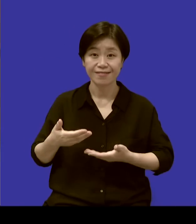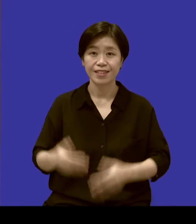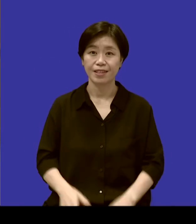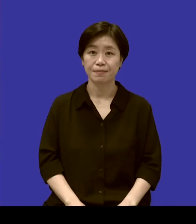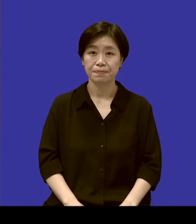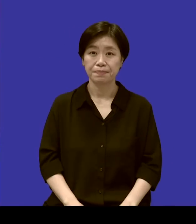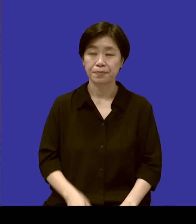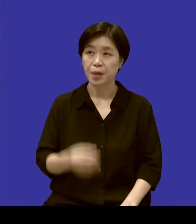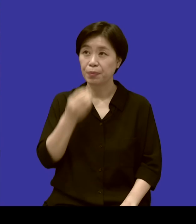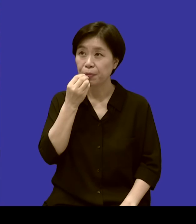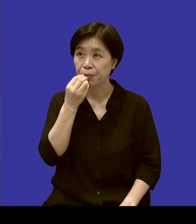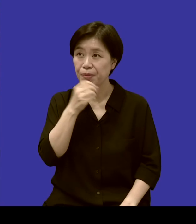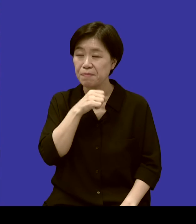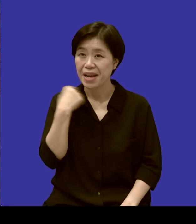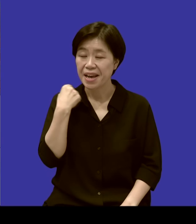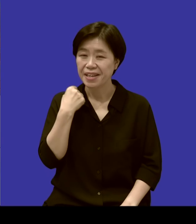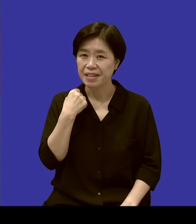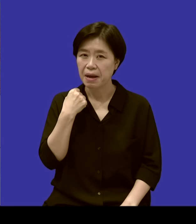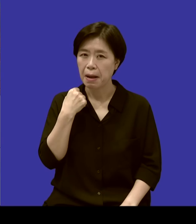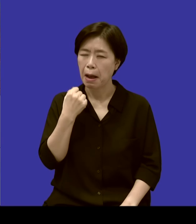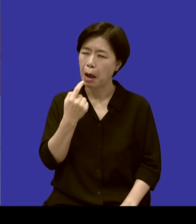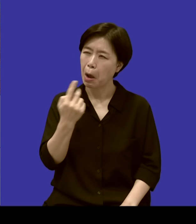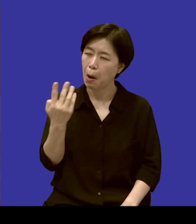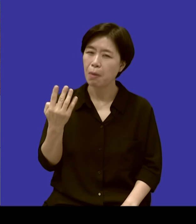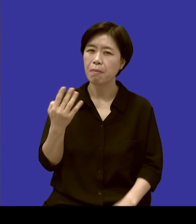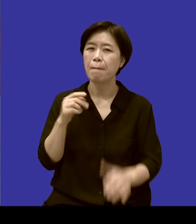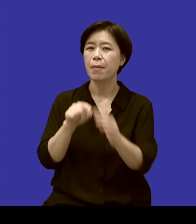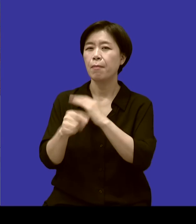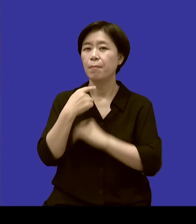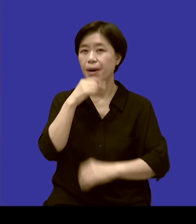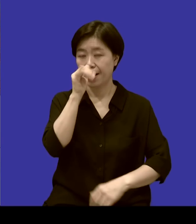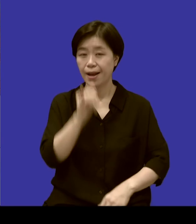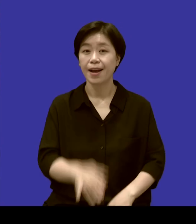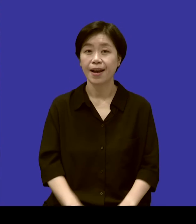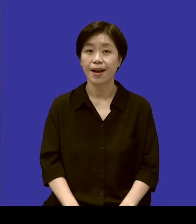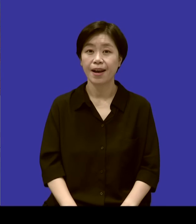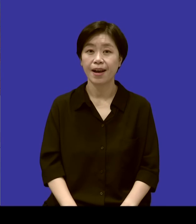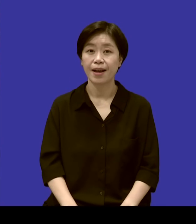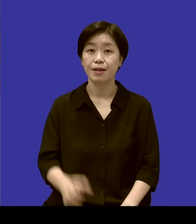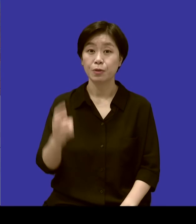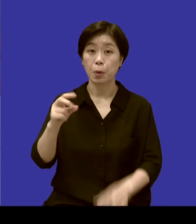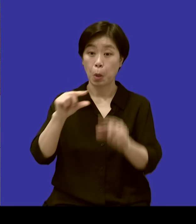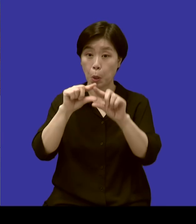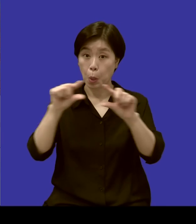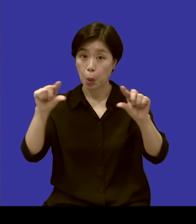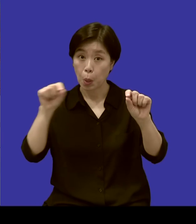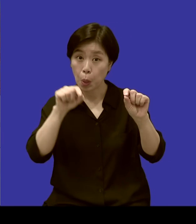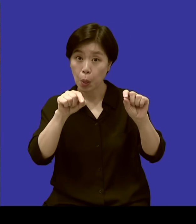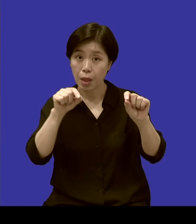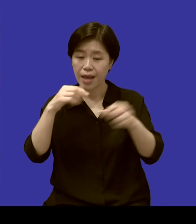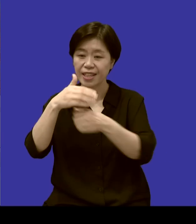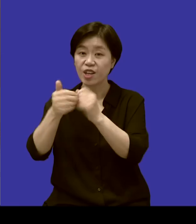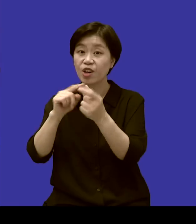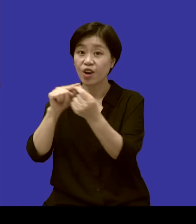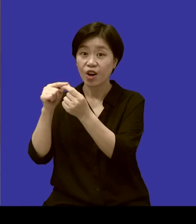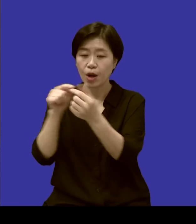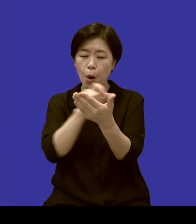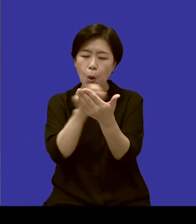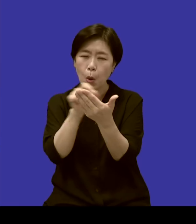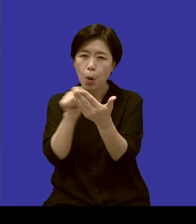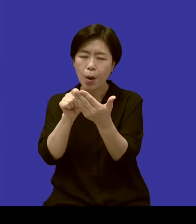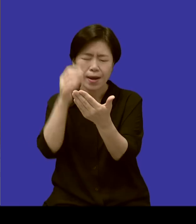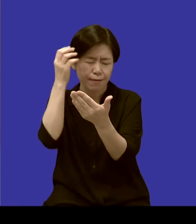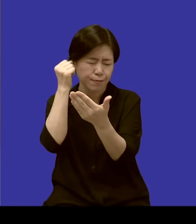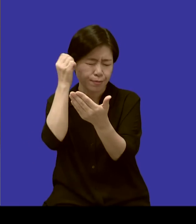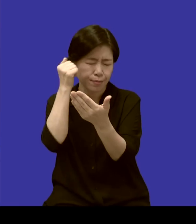그 맛에 몇 번 가봤죠. 그리고 또 이렇게 막 쪽지에다 하나님 말씀을 적은 거를 주면은 내가